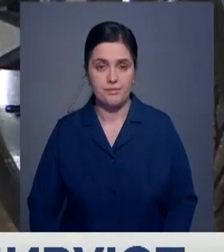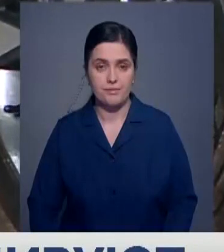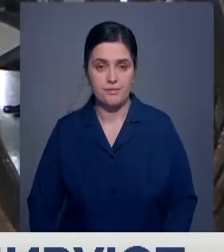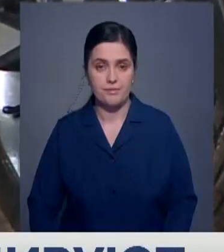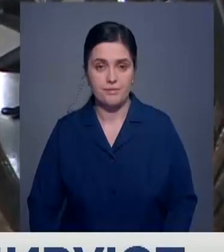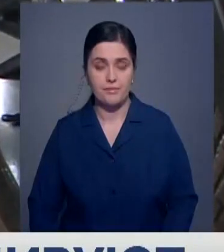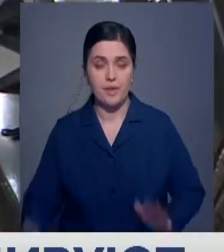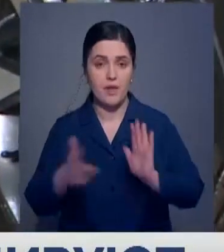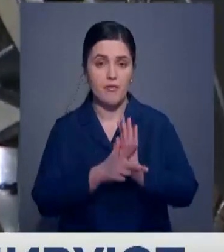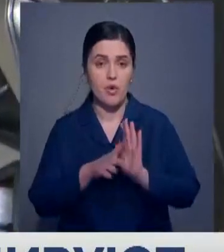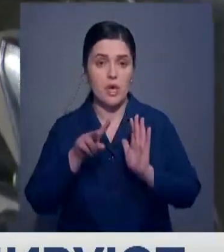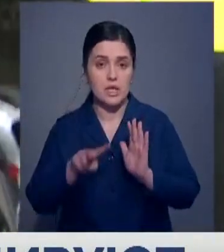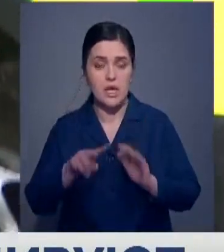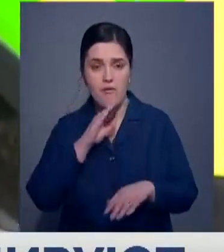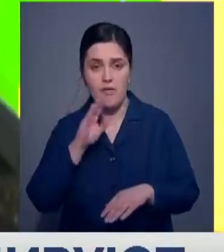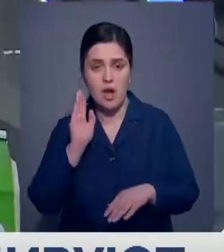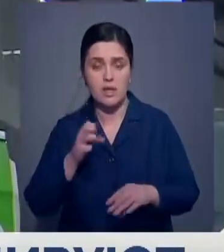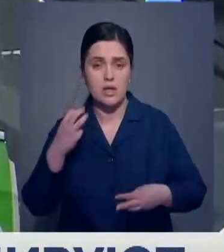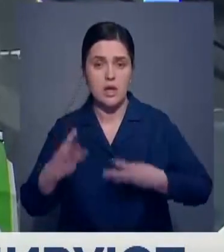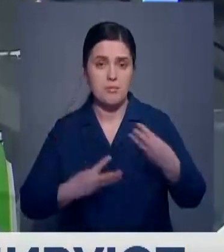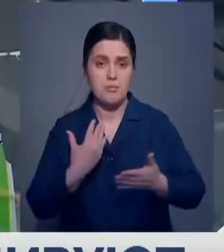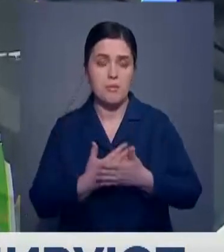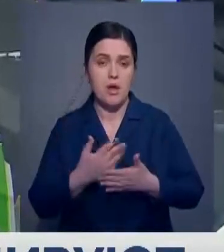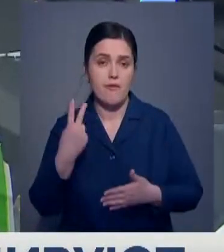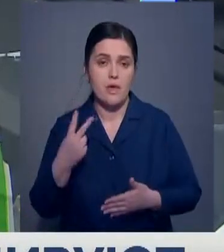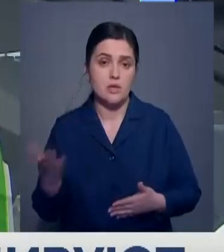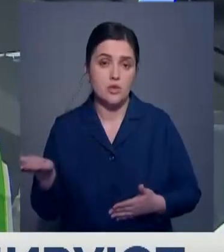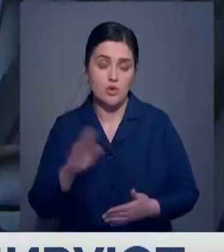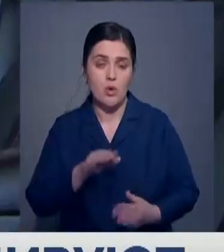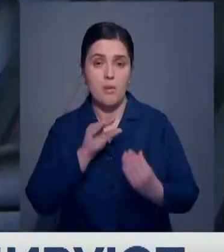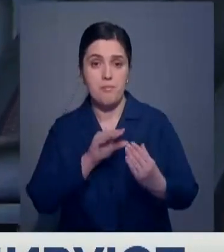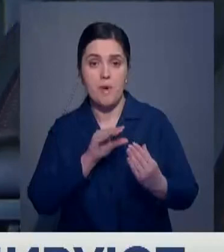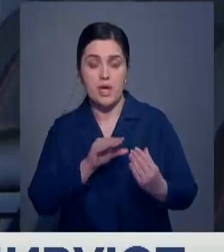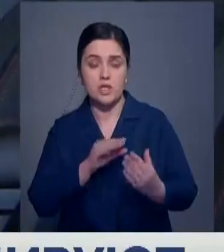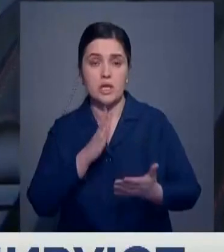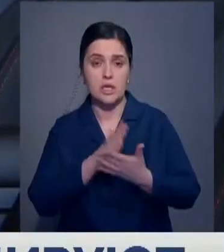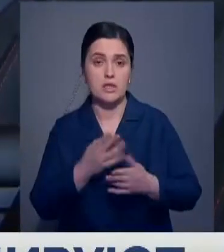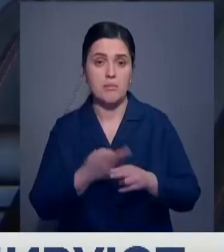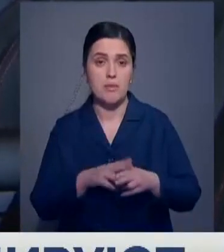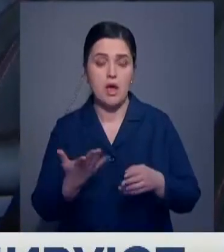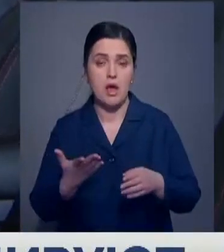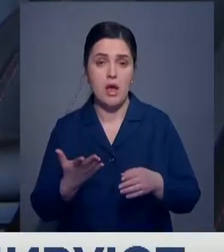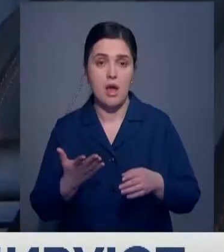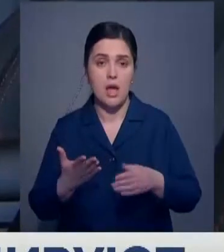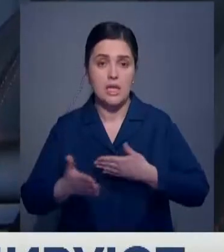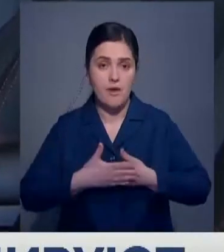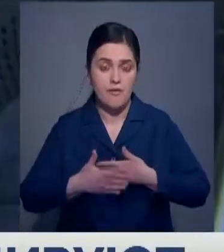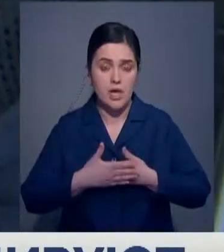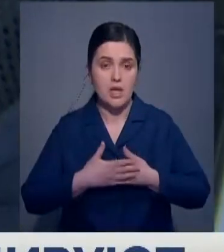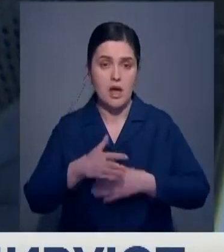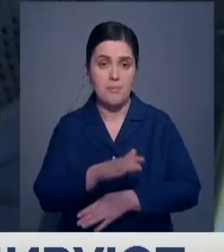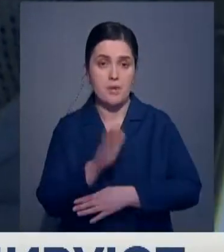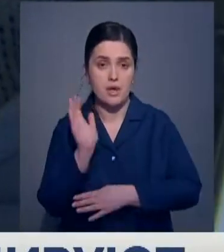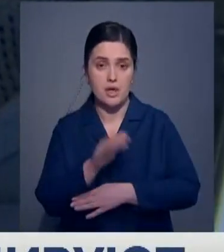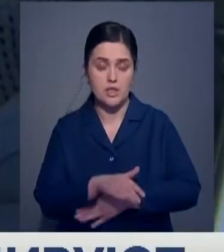Такой 8-литровой емкости хватает на обработку примерно 20 машин. Особое внимание уделяется местам прикосновения, ручкам, дверям, багажникам.